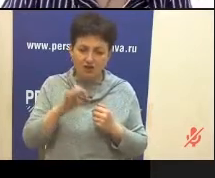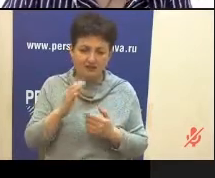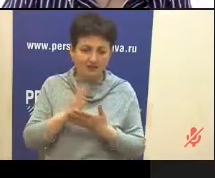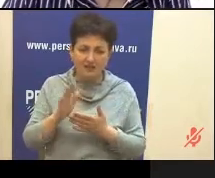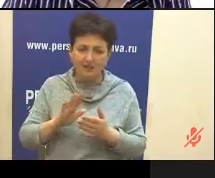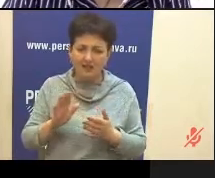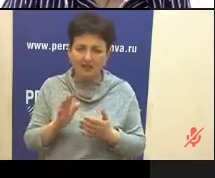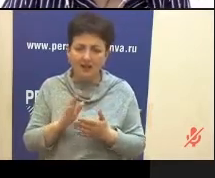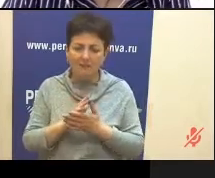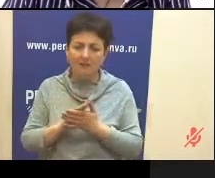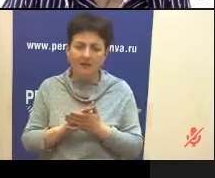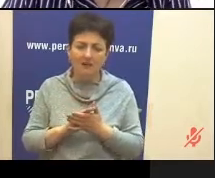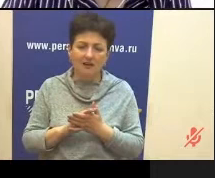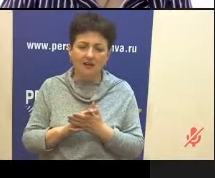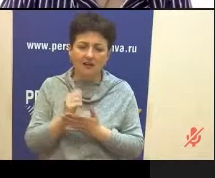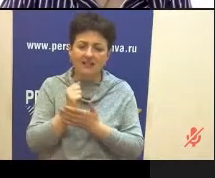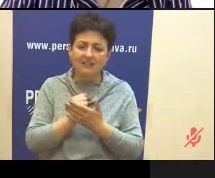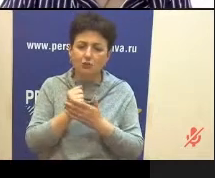вещь. Да, мы часто не обладаем